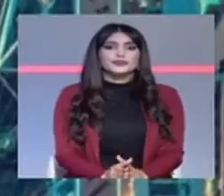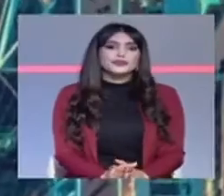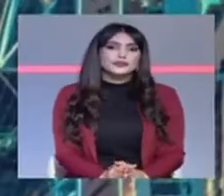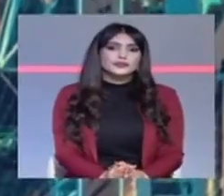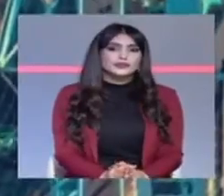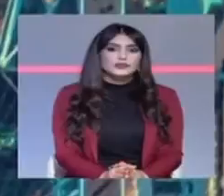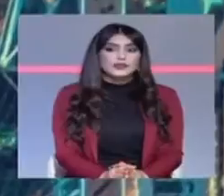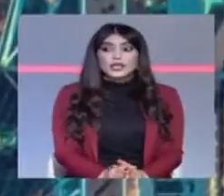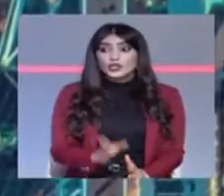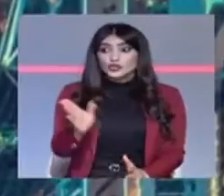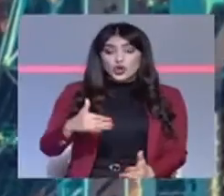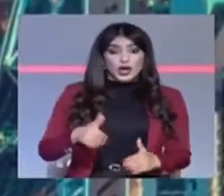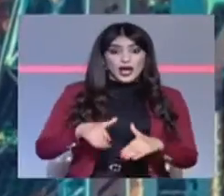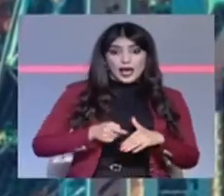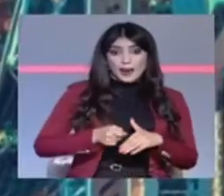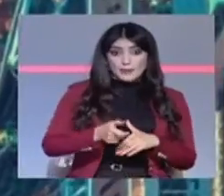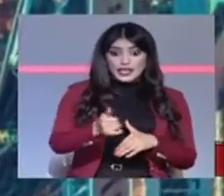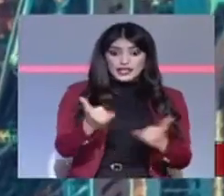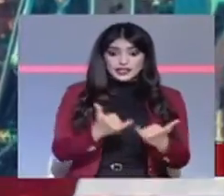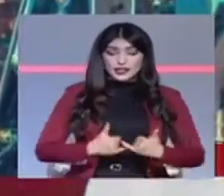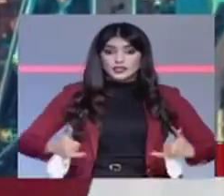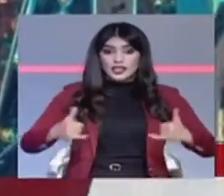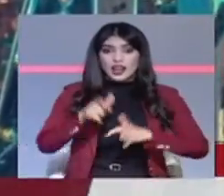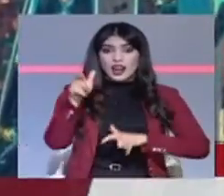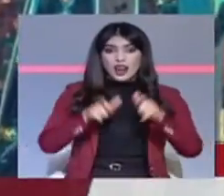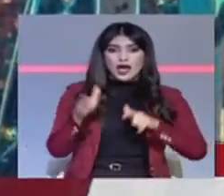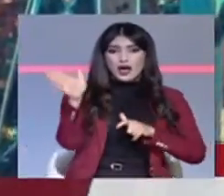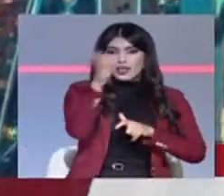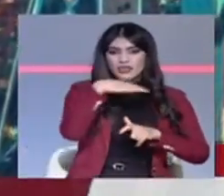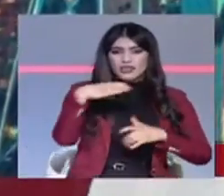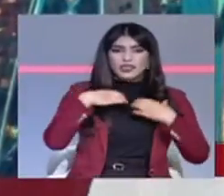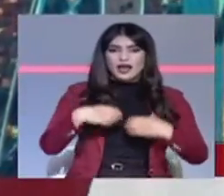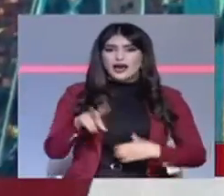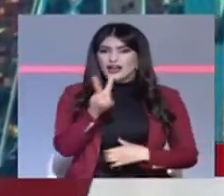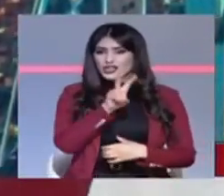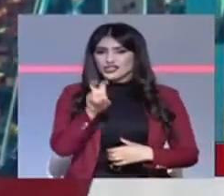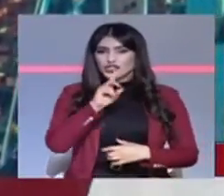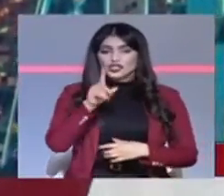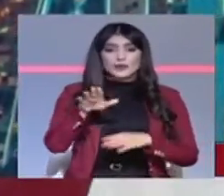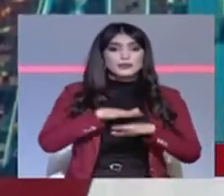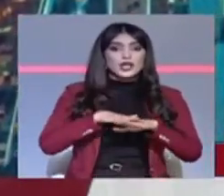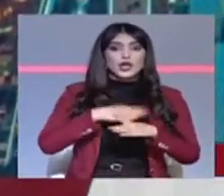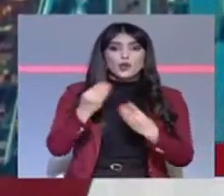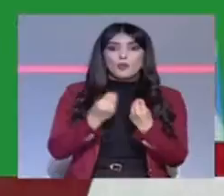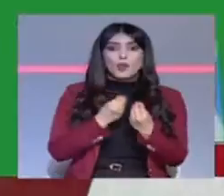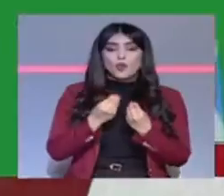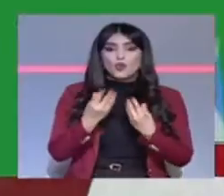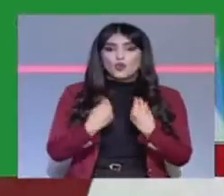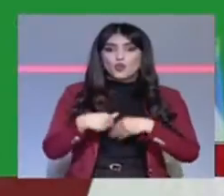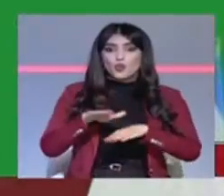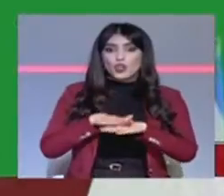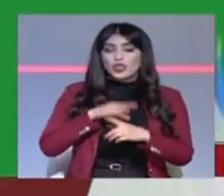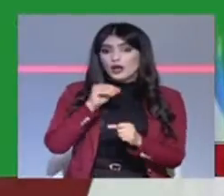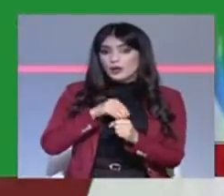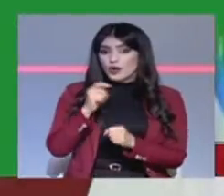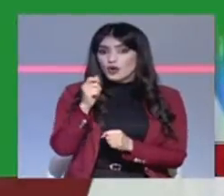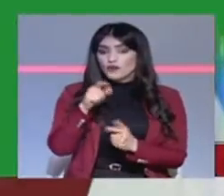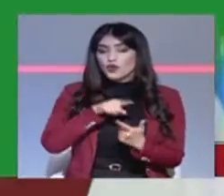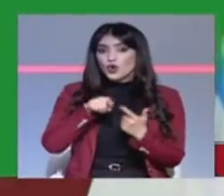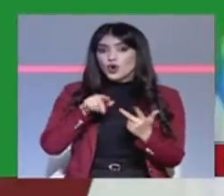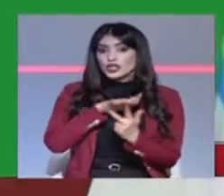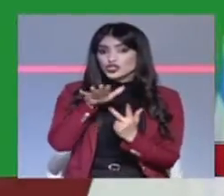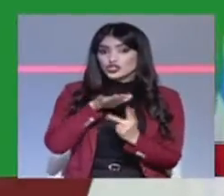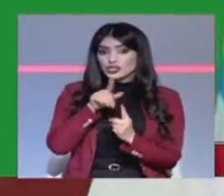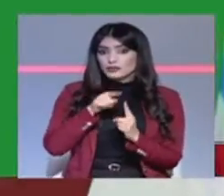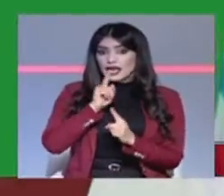سيجتمع قاده مجموعه العشرين لمده يومين لمناقشه القضايا العالميه الماليه والاجتماعيه والاقتصاديه